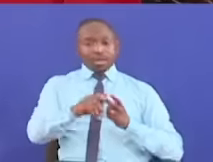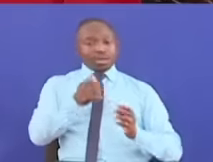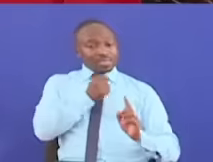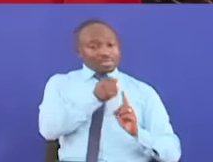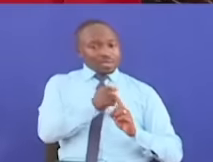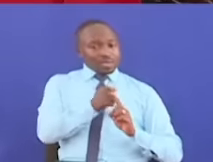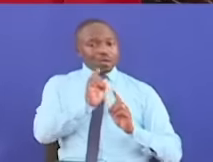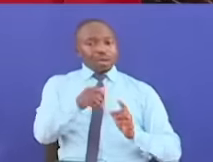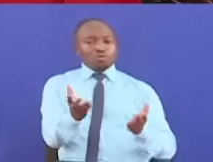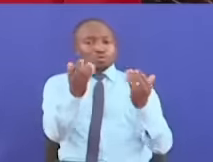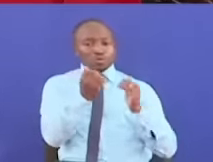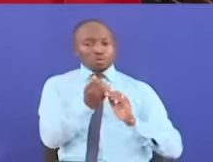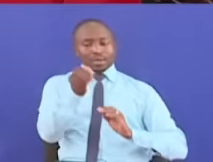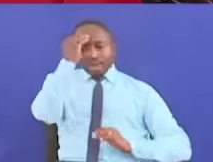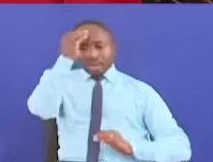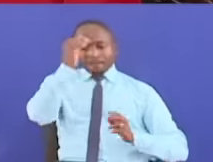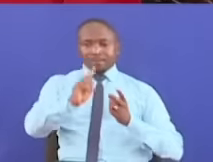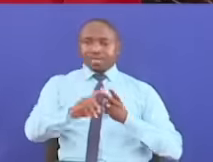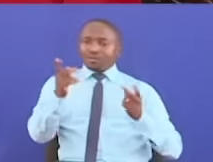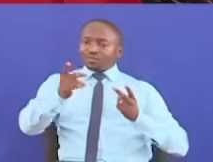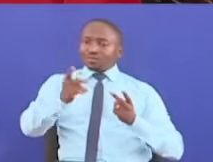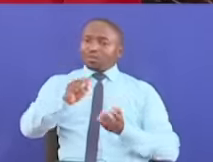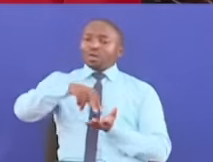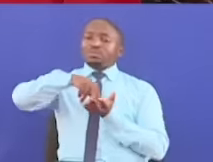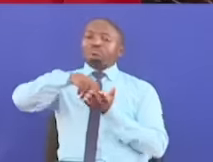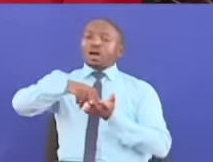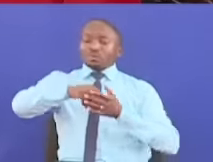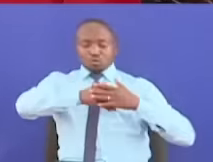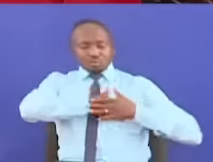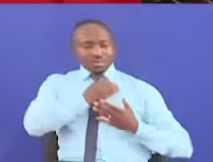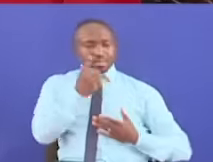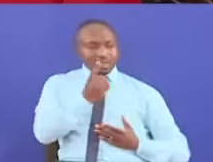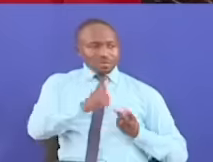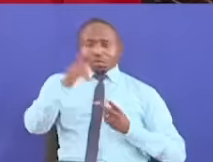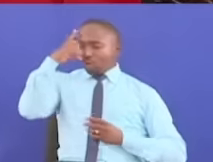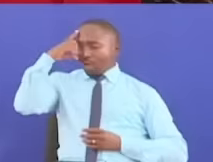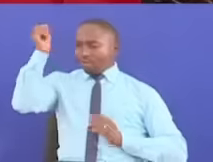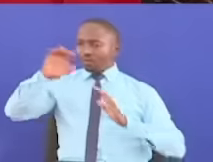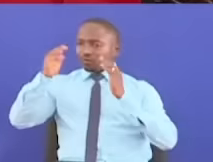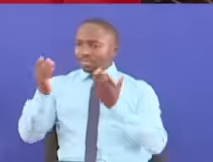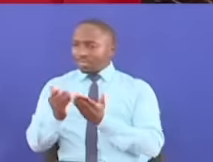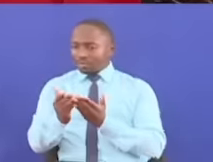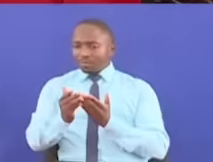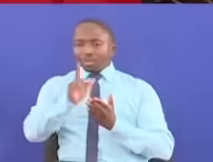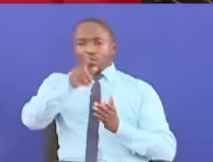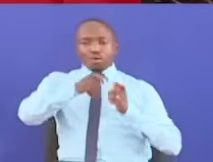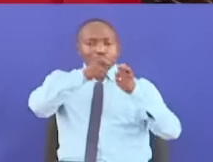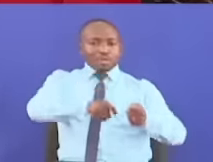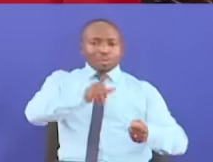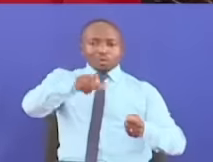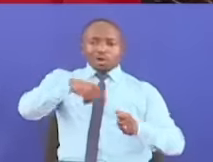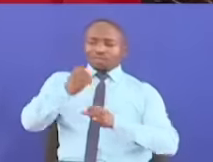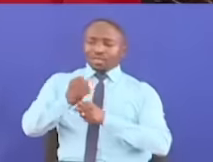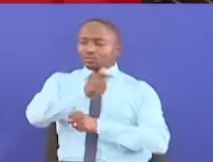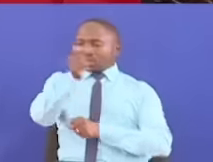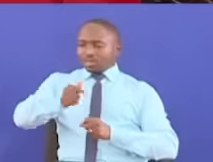hapa pamoja na uwe wa kita aluma ni wen msim wa kiz lendo wa Amin ifu kwa chama na wak kima na wafy Kazi wa